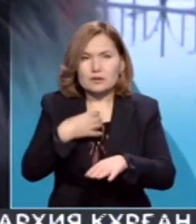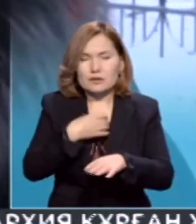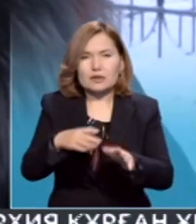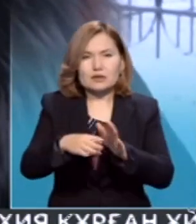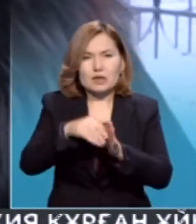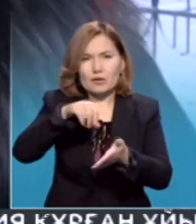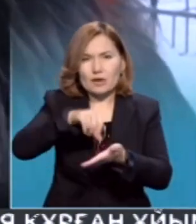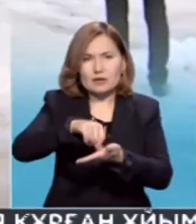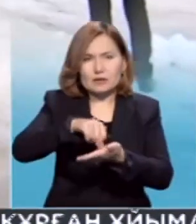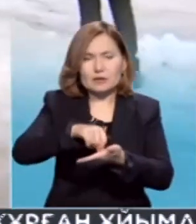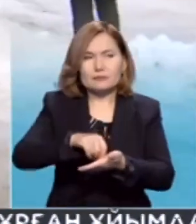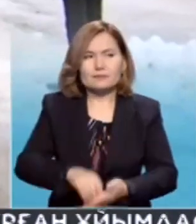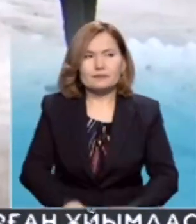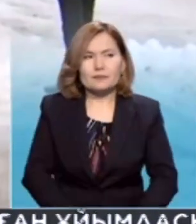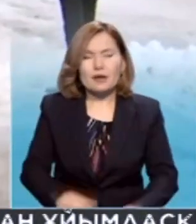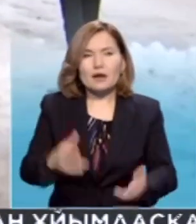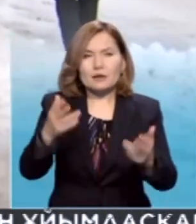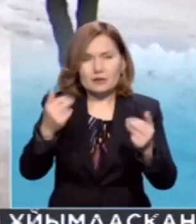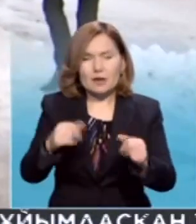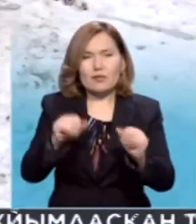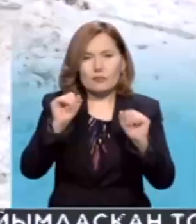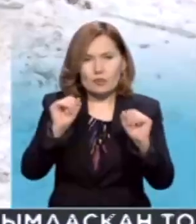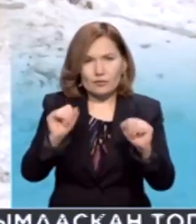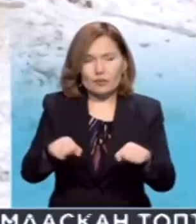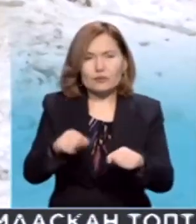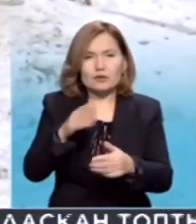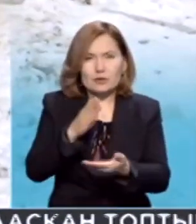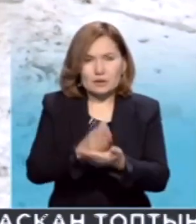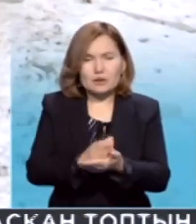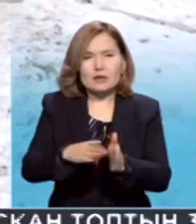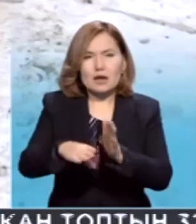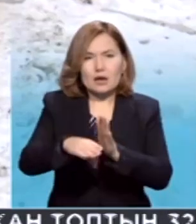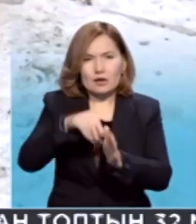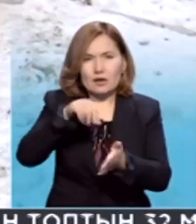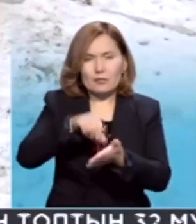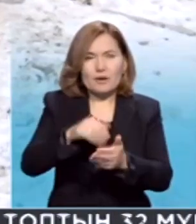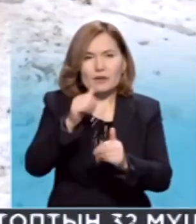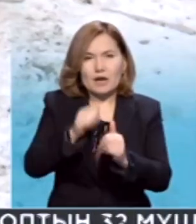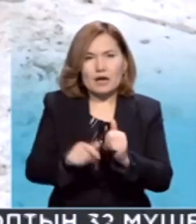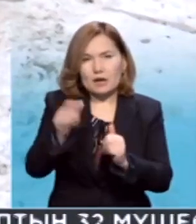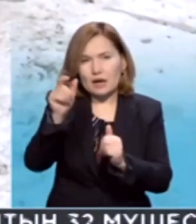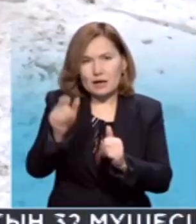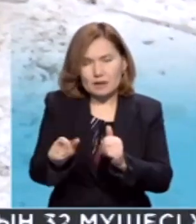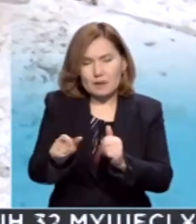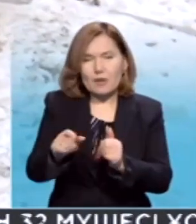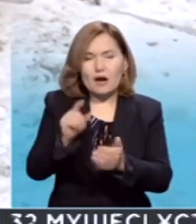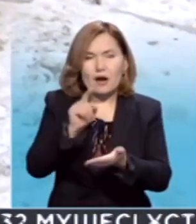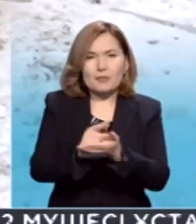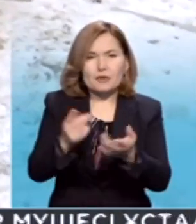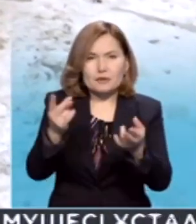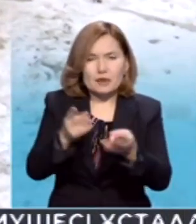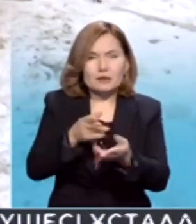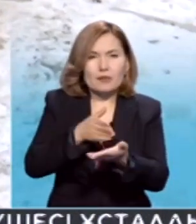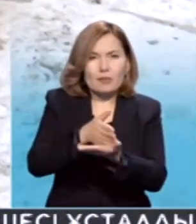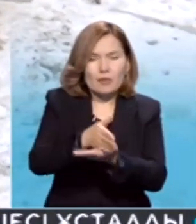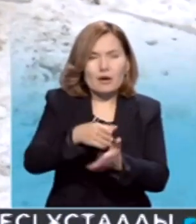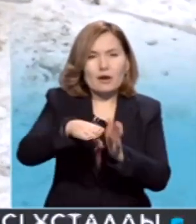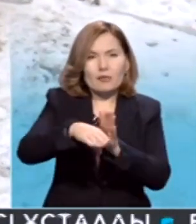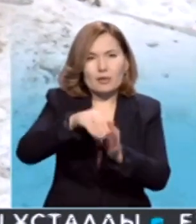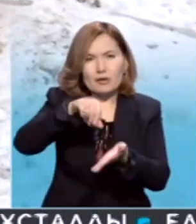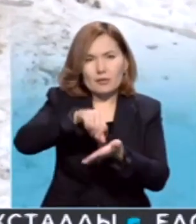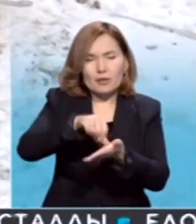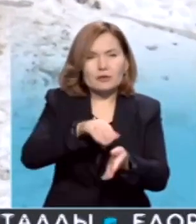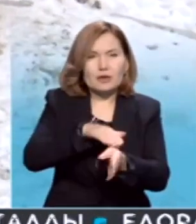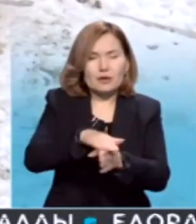бәріміз қатысамыз. Я мүмкіндік болса барам. Әр азаматтың міндеті ғой қазақстандықтардың барлығы өзіміздің таңдауымызды